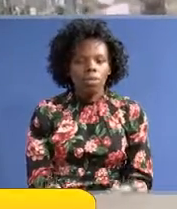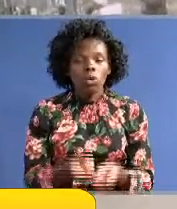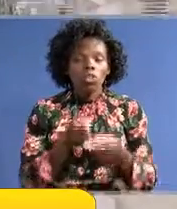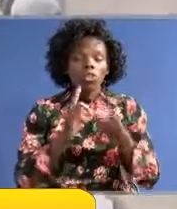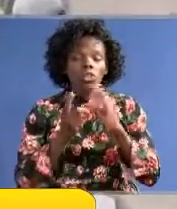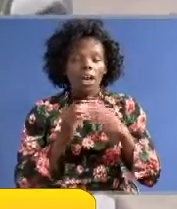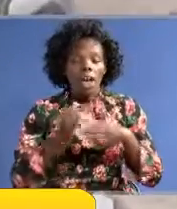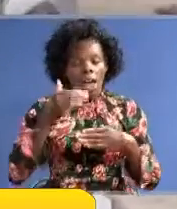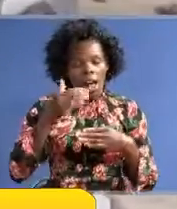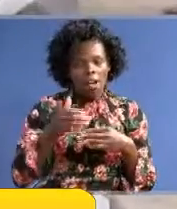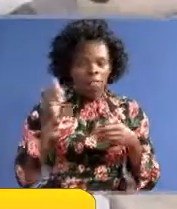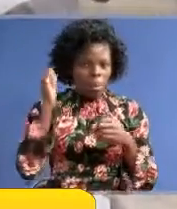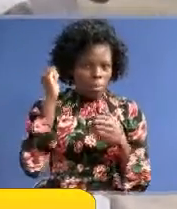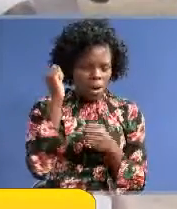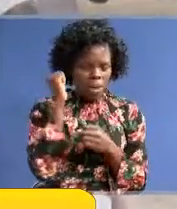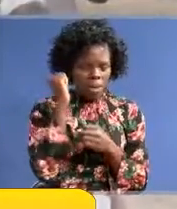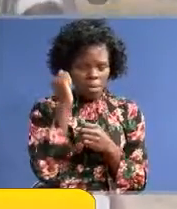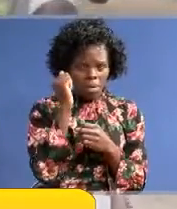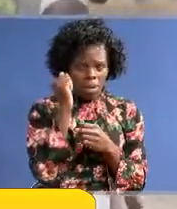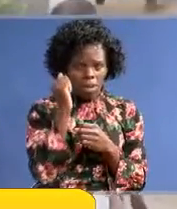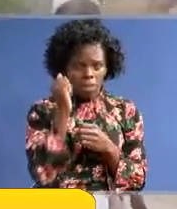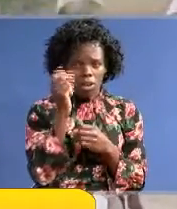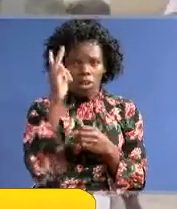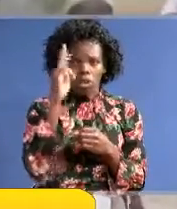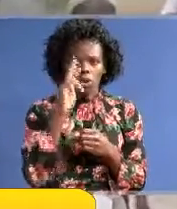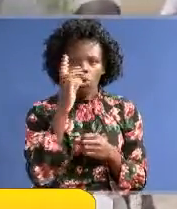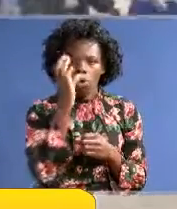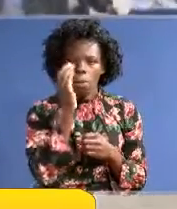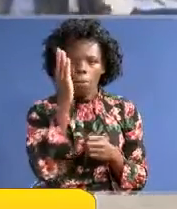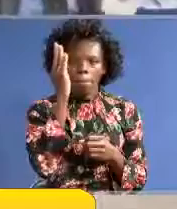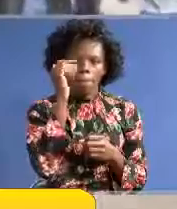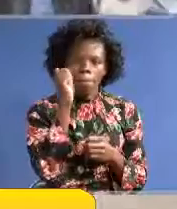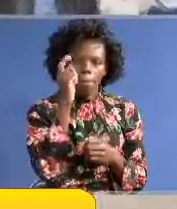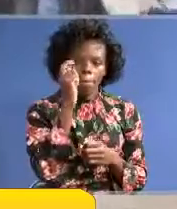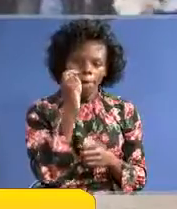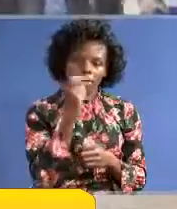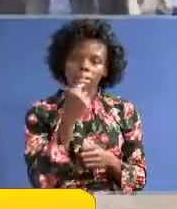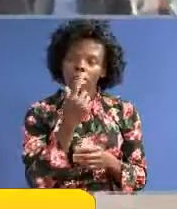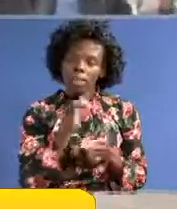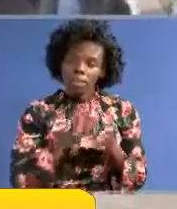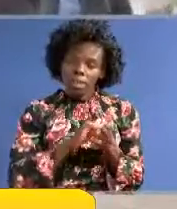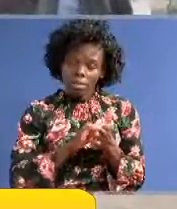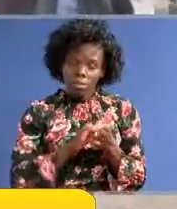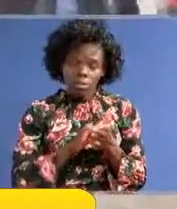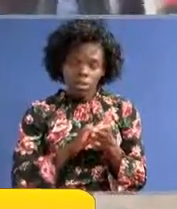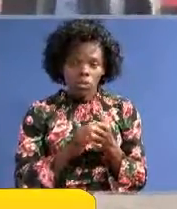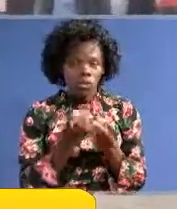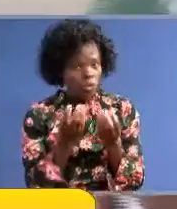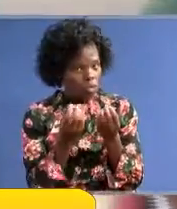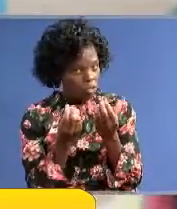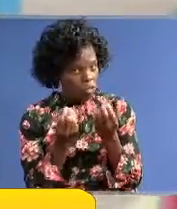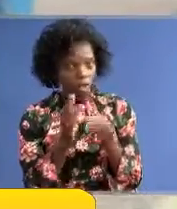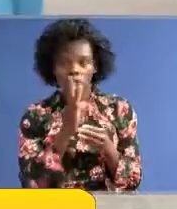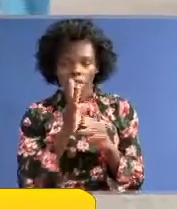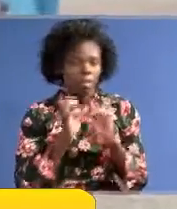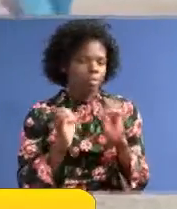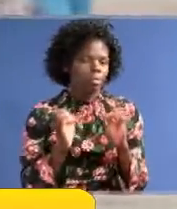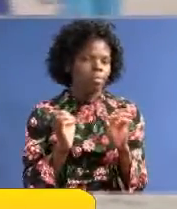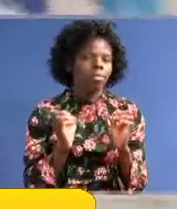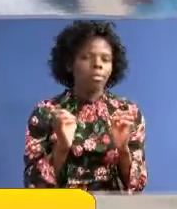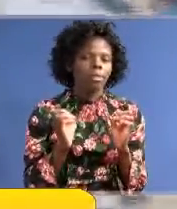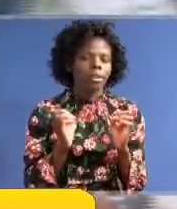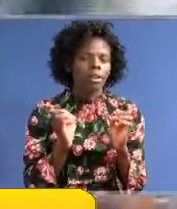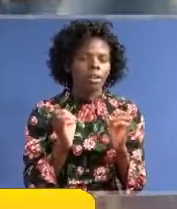Akiongea baada ya maandamano, mwenyekiti wa jamii hiyo Robert Njoroge amesema kuwa mradi huo ulilenga kusuluhisha uhaba wa maji